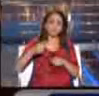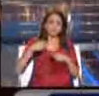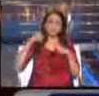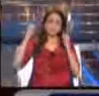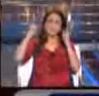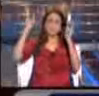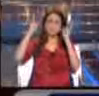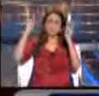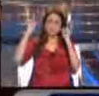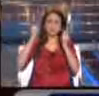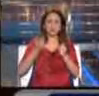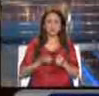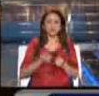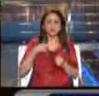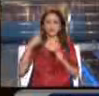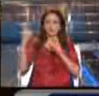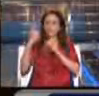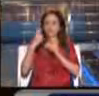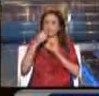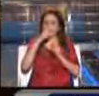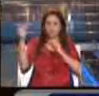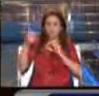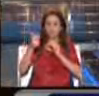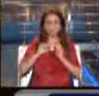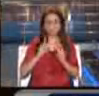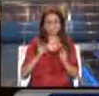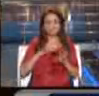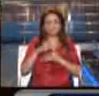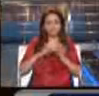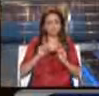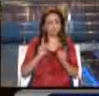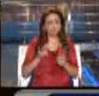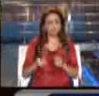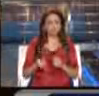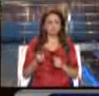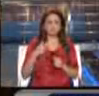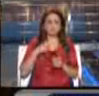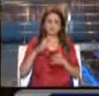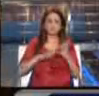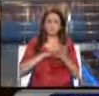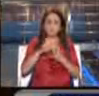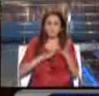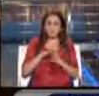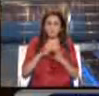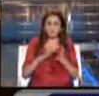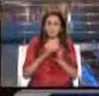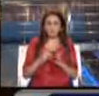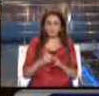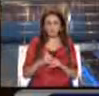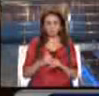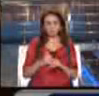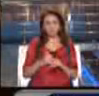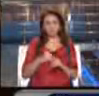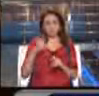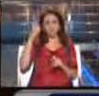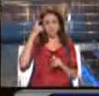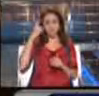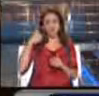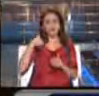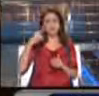النادي، عمره هيكون في عداوه، ولا عمره هيكون في خناقه، ولا عمره هيكون في مشكله. المشكله ان احنا الان يا استاذ عمرو منقسمين، وكل واحد عايز